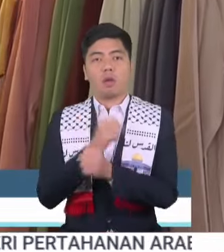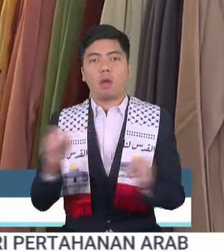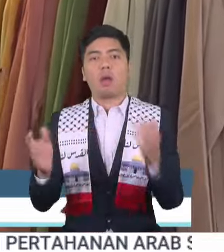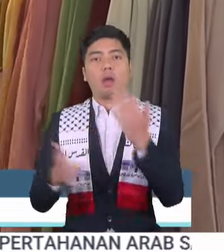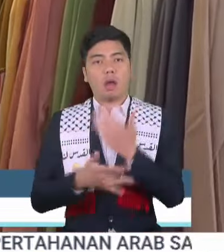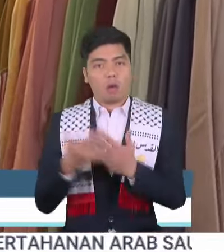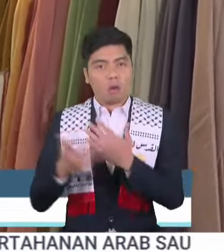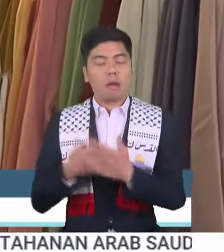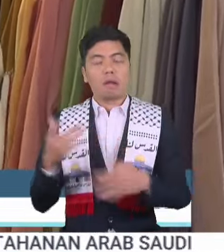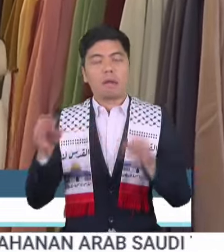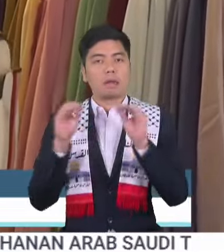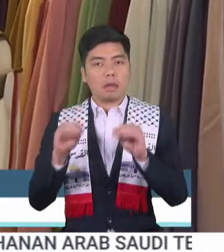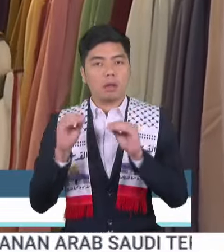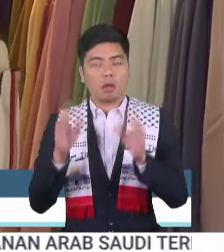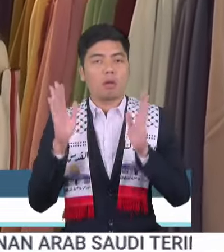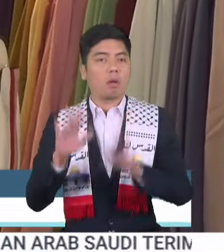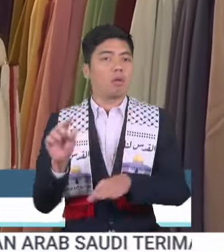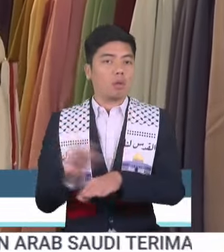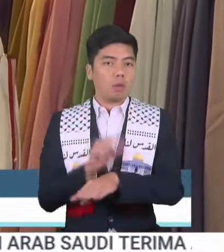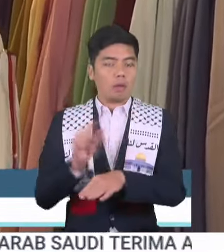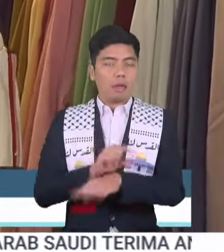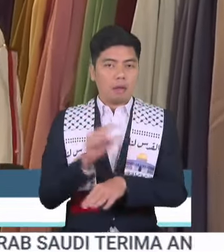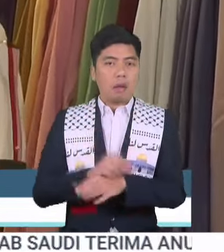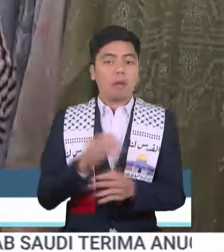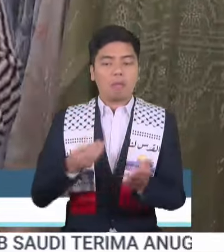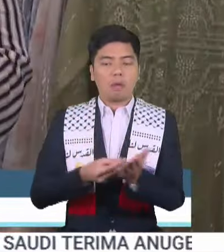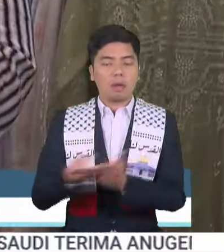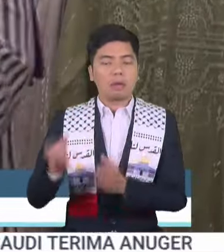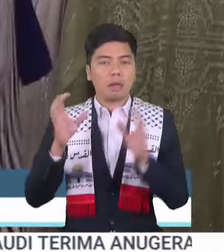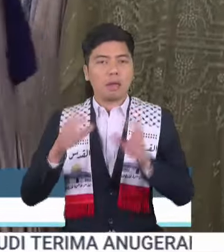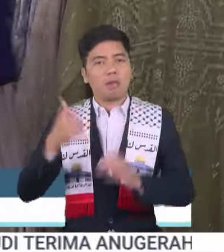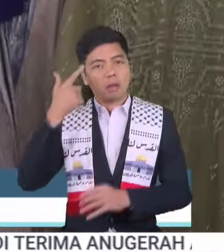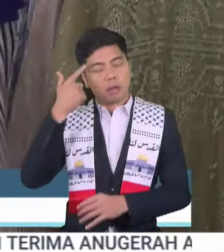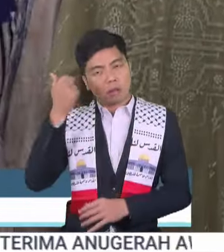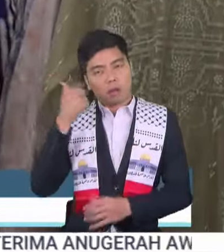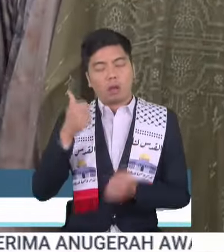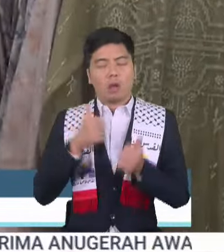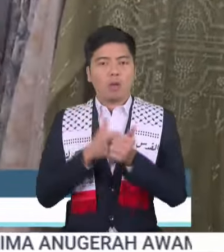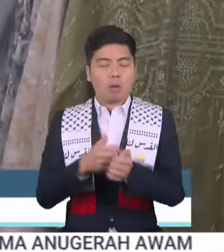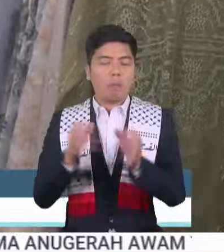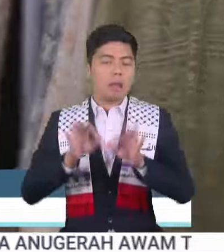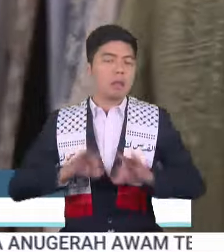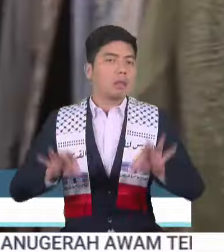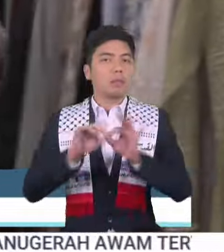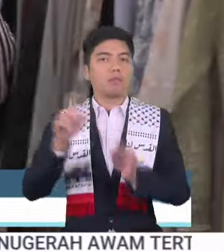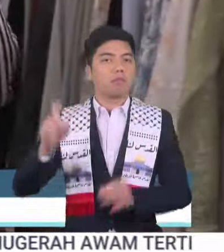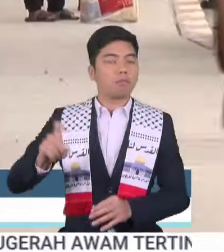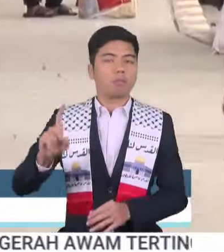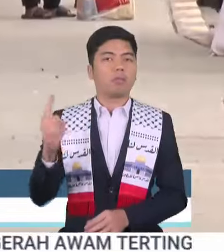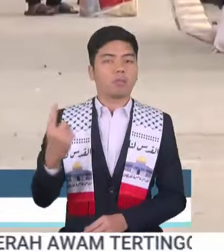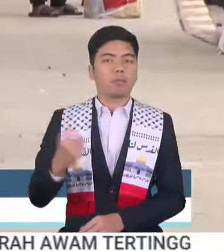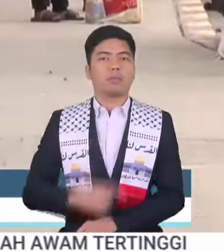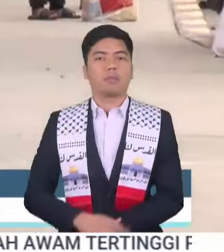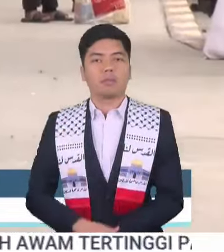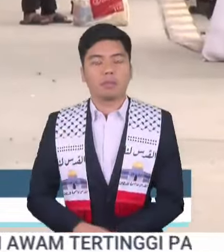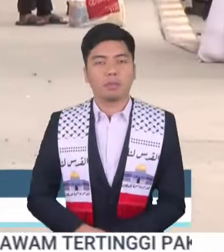Persiapan lebih awal mendisiplinkan pengguna untuk berbelanja dengan rasional serta mengikut keperluan dan kemampuan.